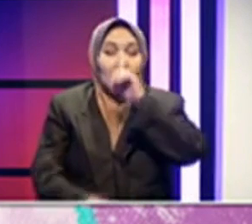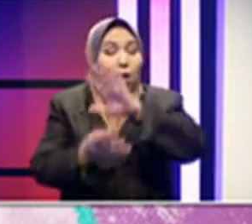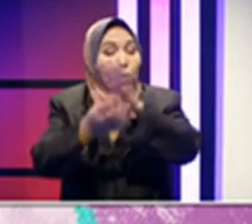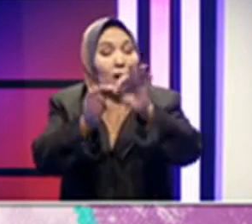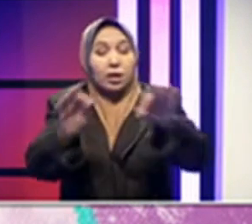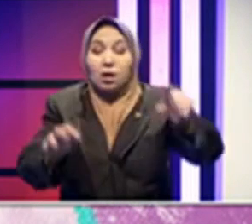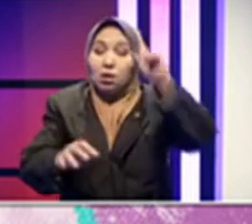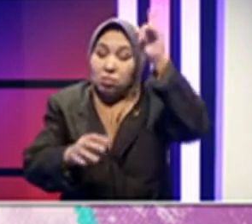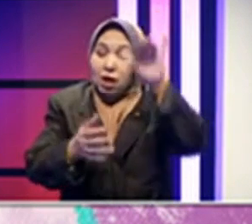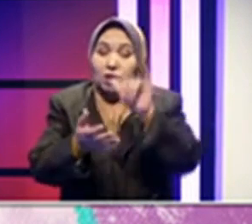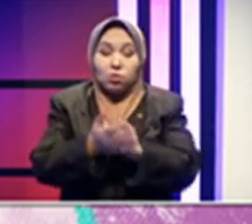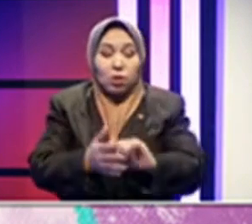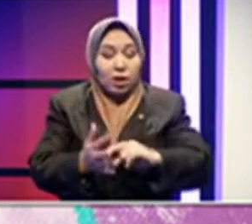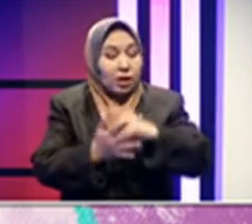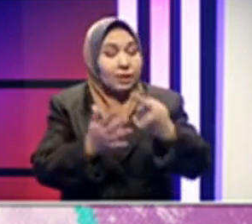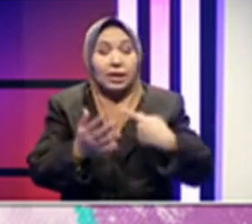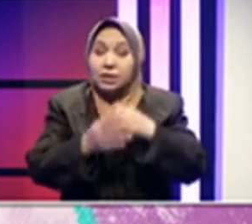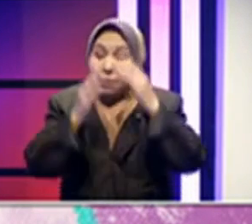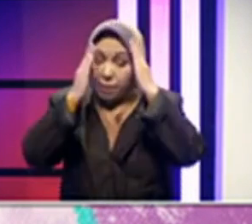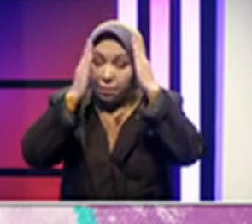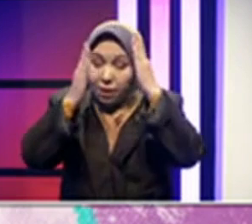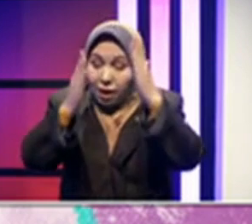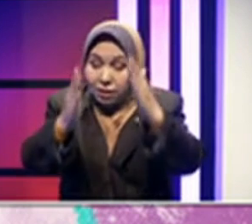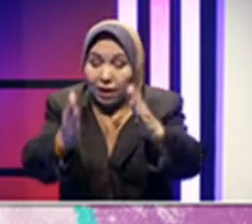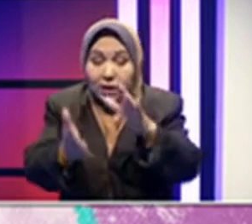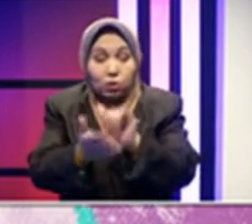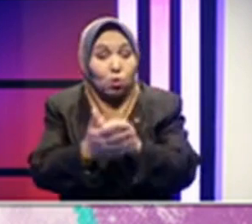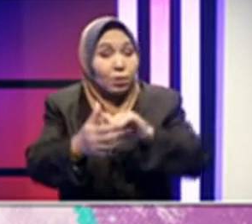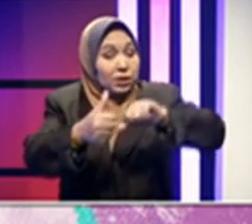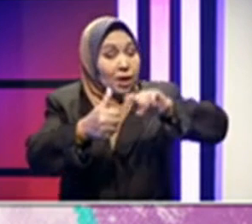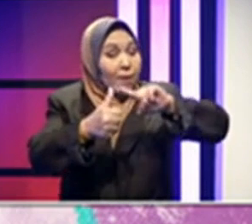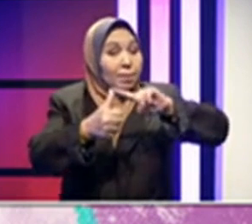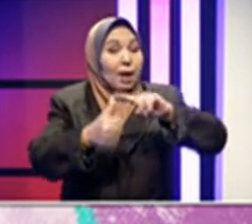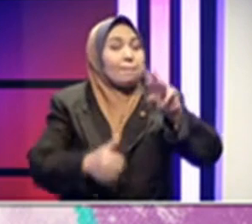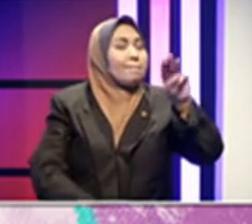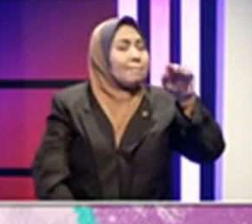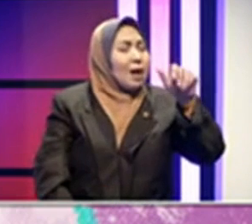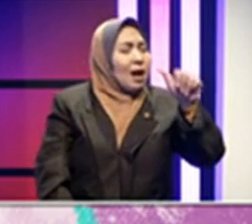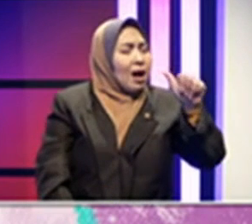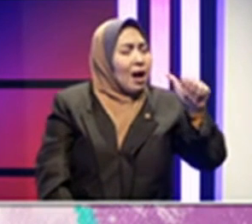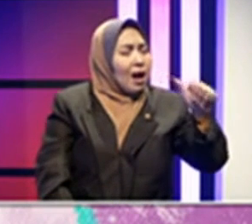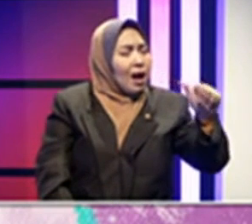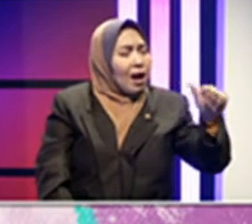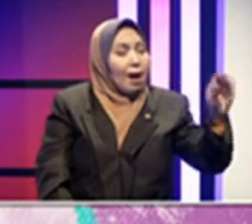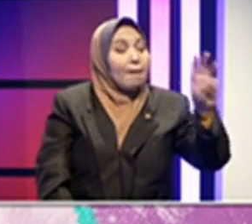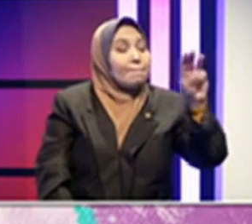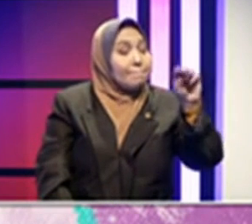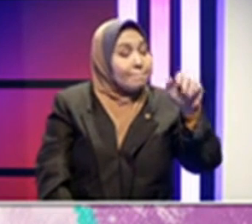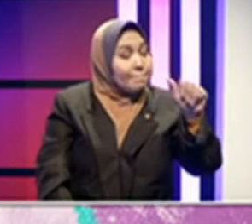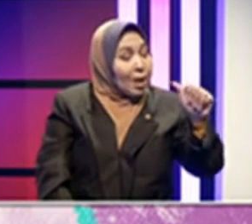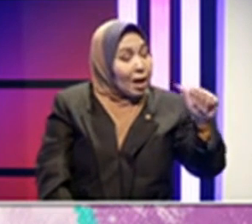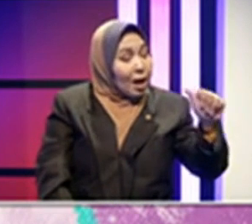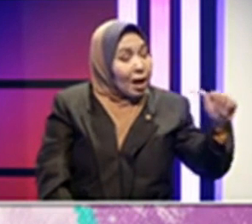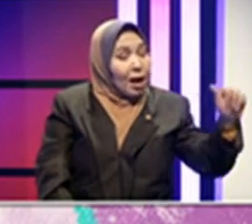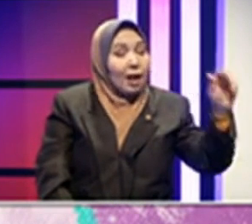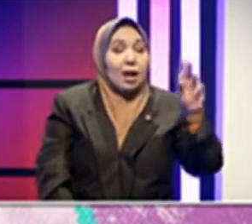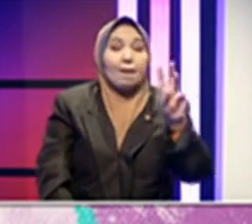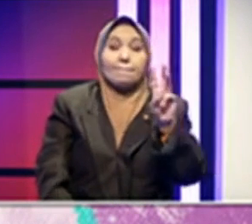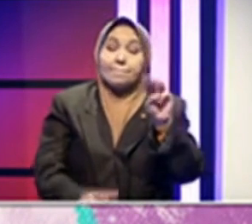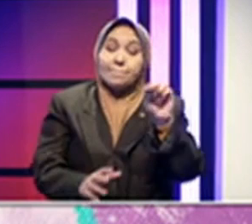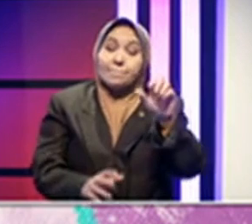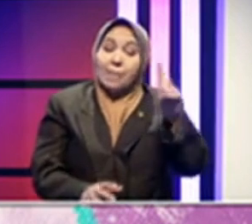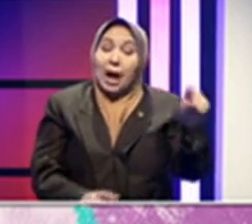itulah antar yang perlu diperhatikan yaitu yang pertama sekali na and kalimah Nah anak wajib